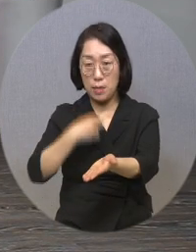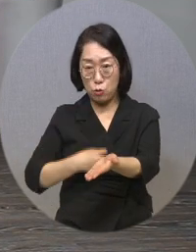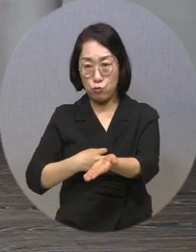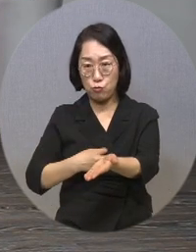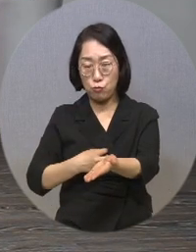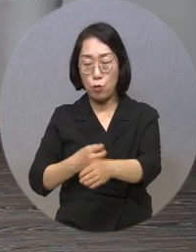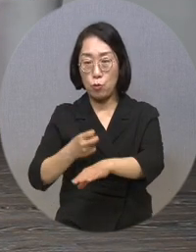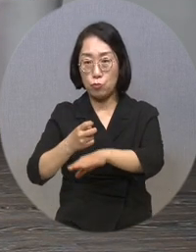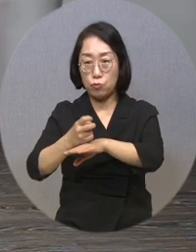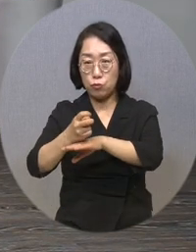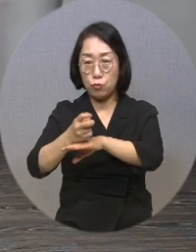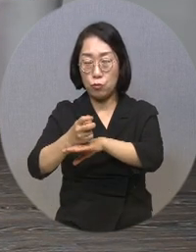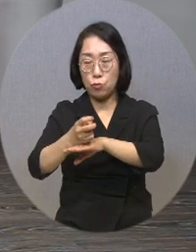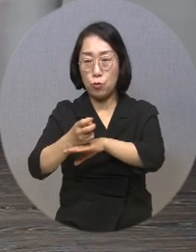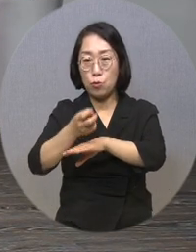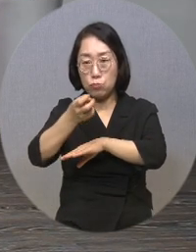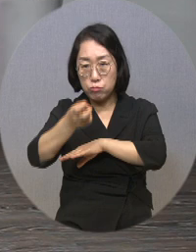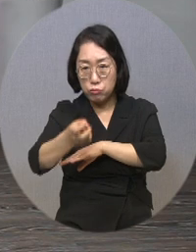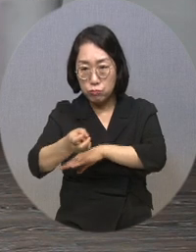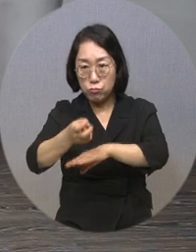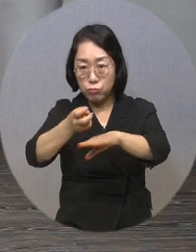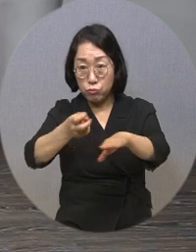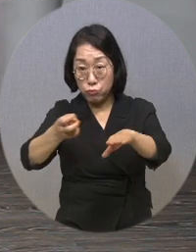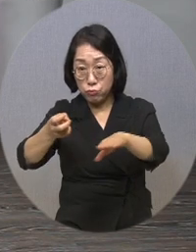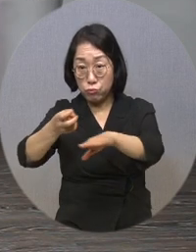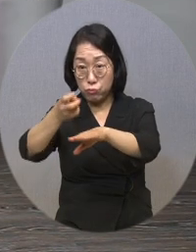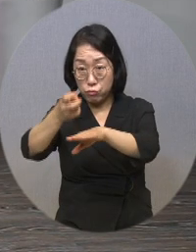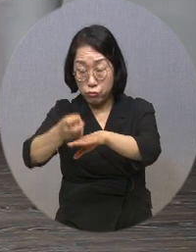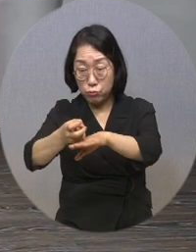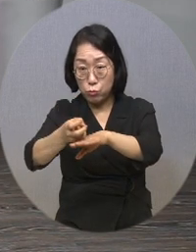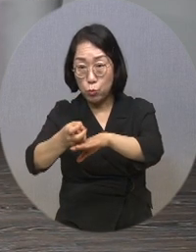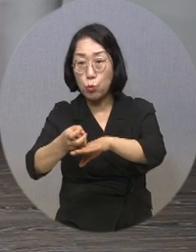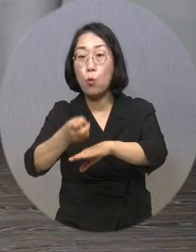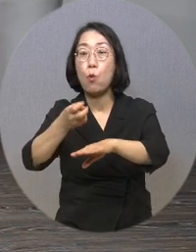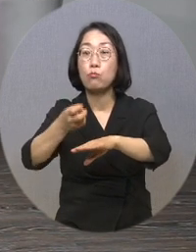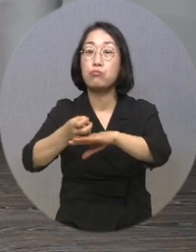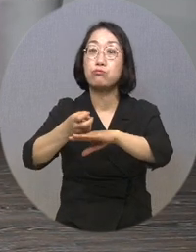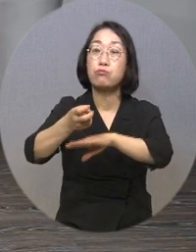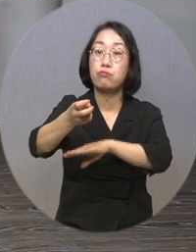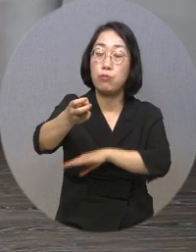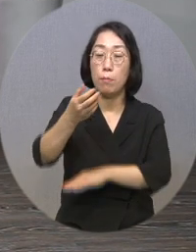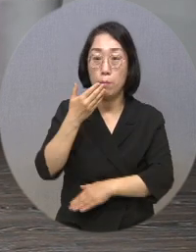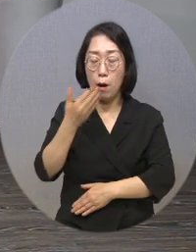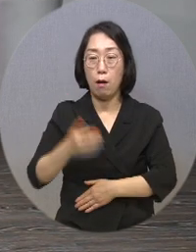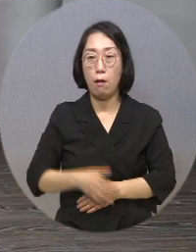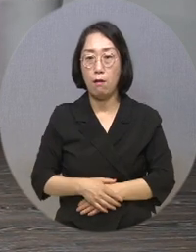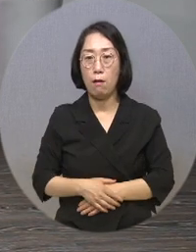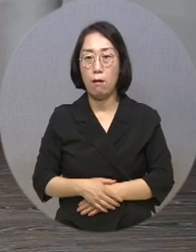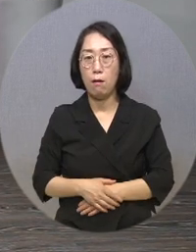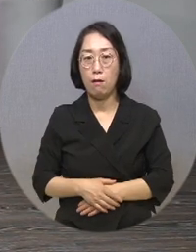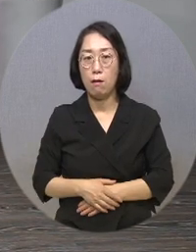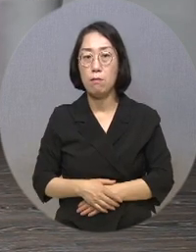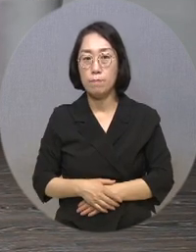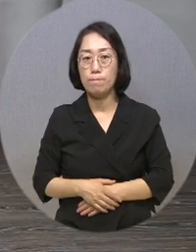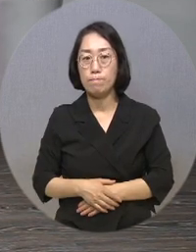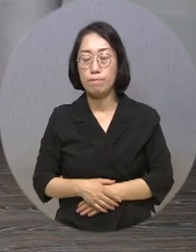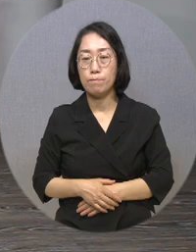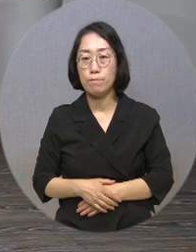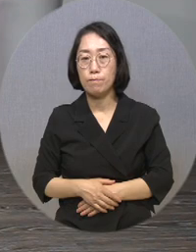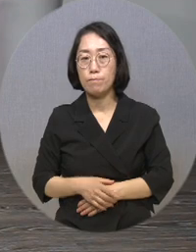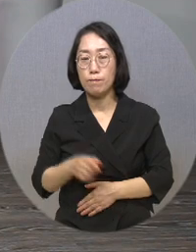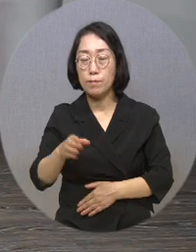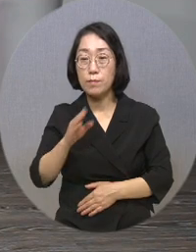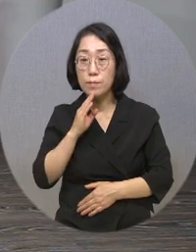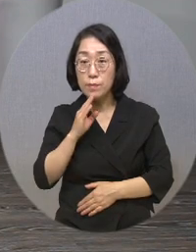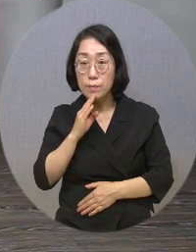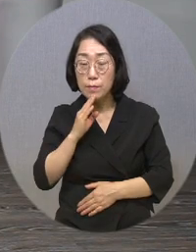들고 예를 들면 도를 나가야 될 경우나 철길을 낼 경우에는 수조원이 들어갑니다. 비용 대비 효과를